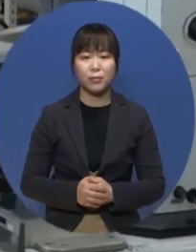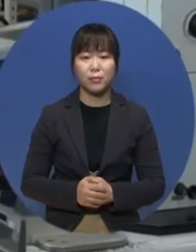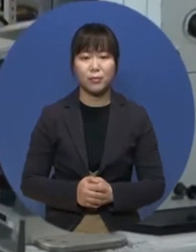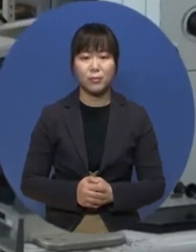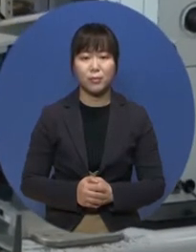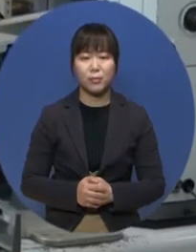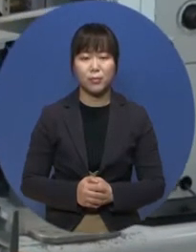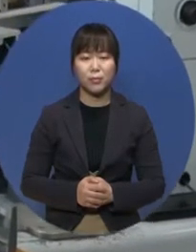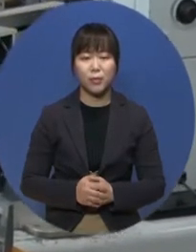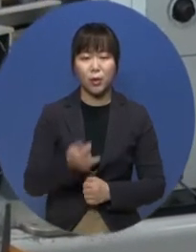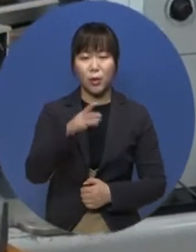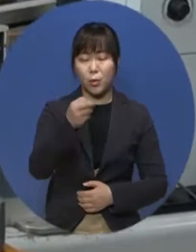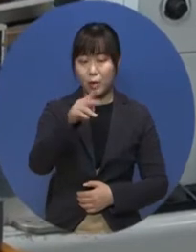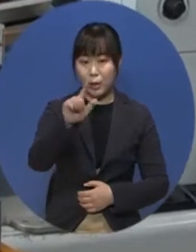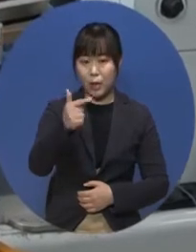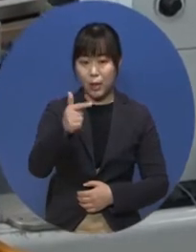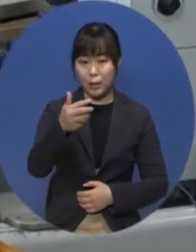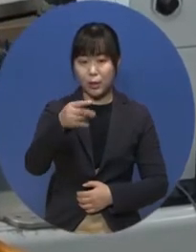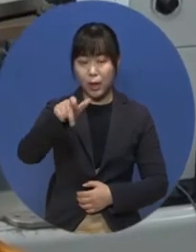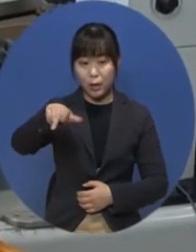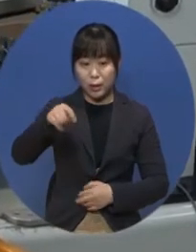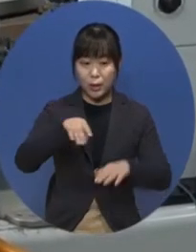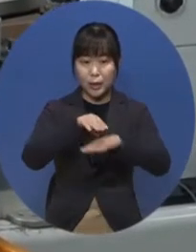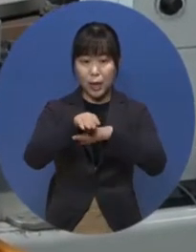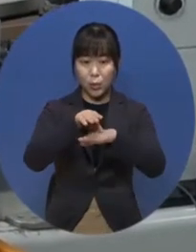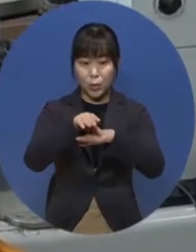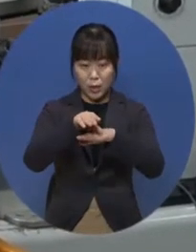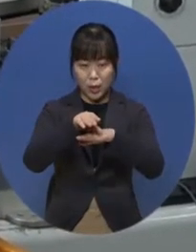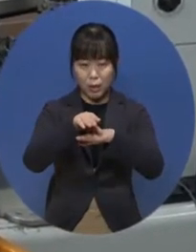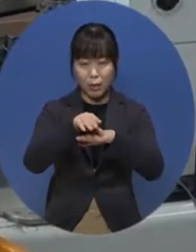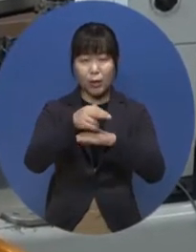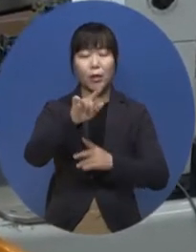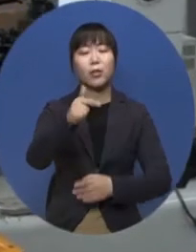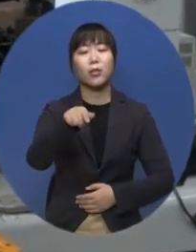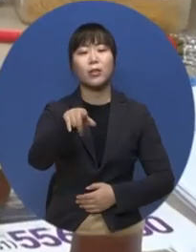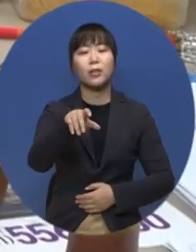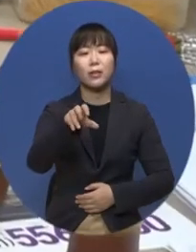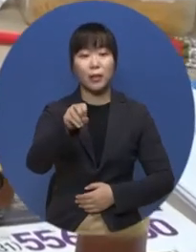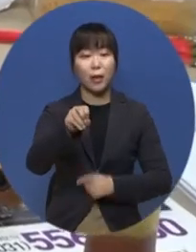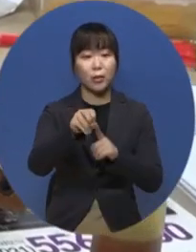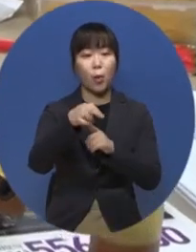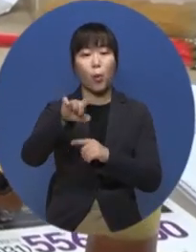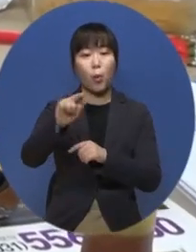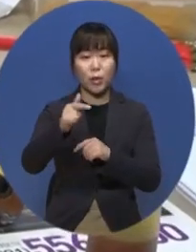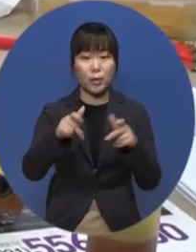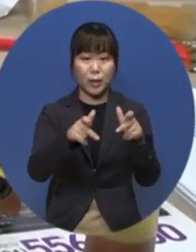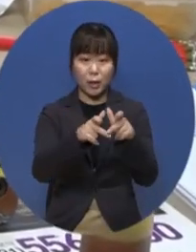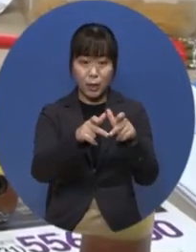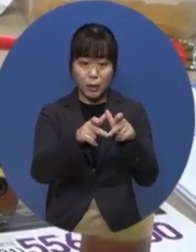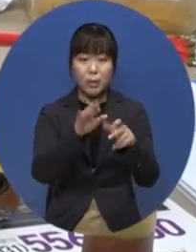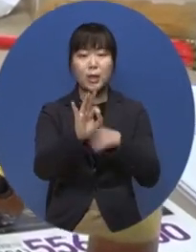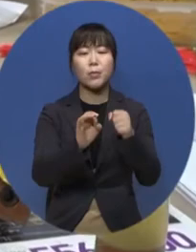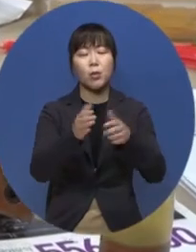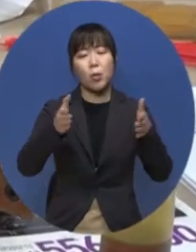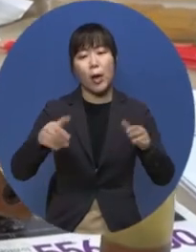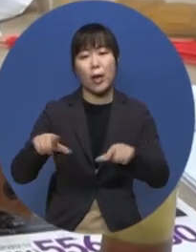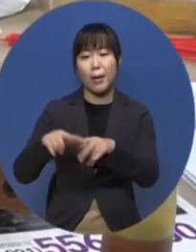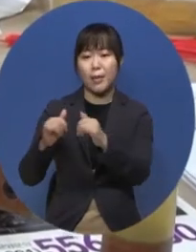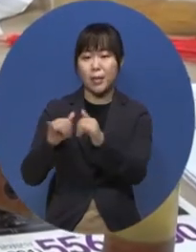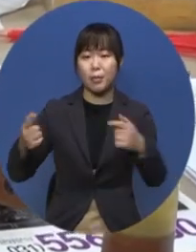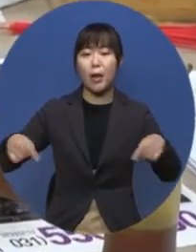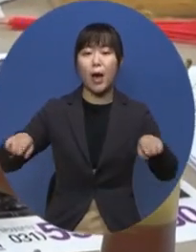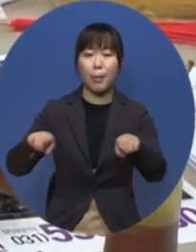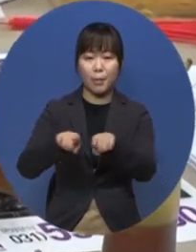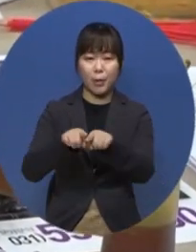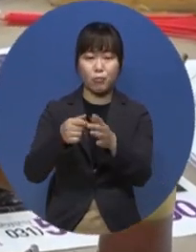공연 태그 자동차 전장 부품 공장에서 일하는 권제 붕 장애는 10년 동안 b 장애인들과 올려